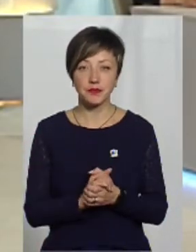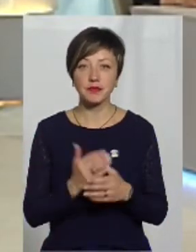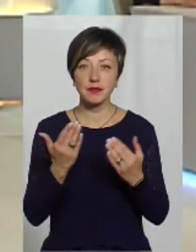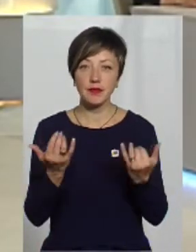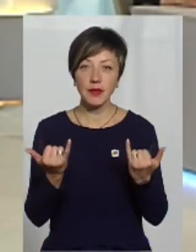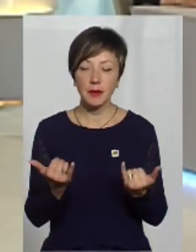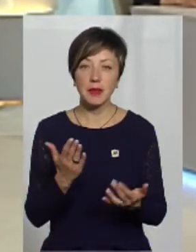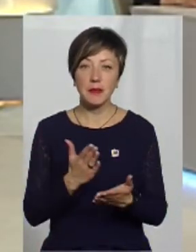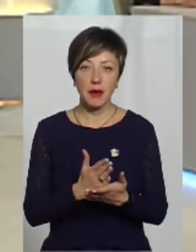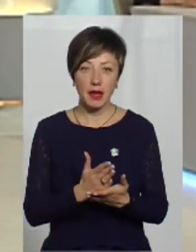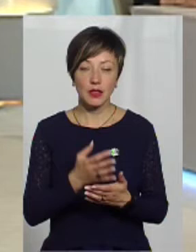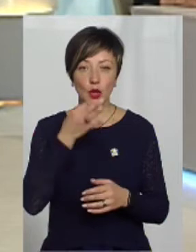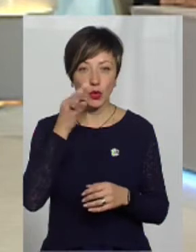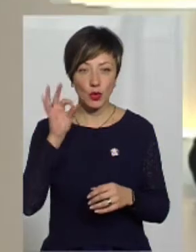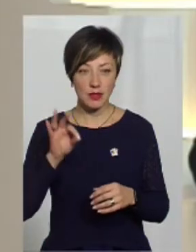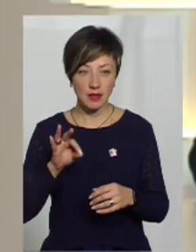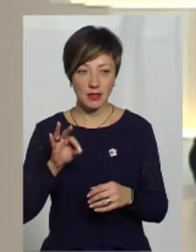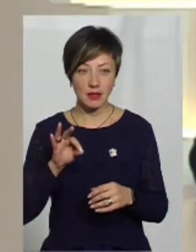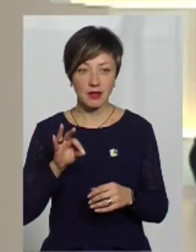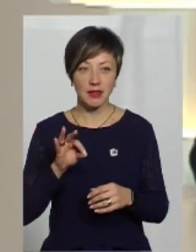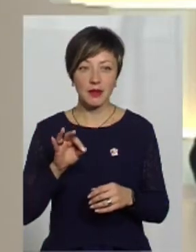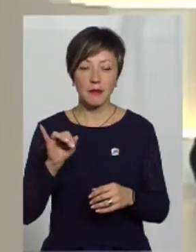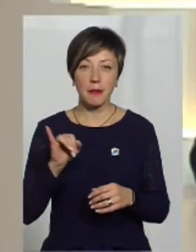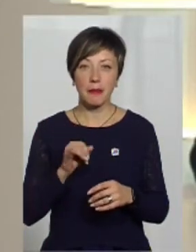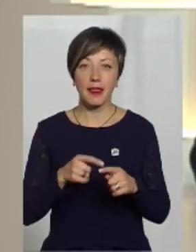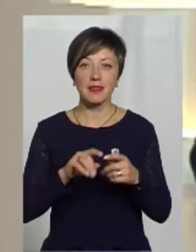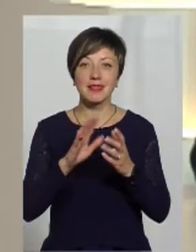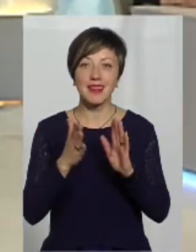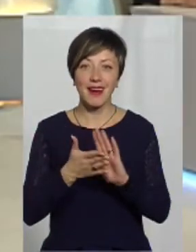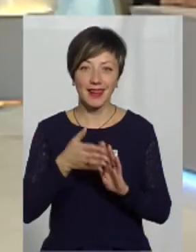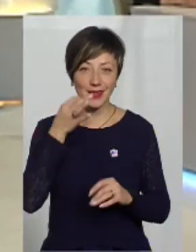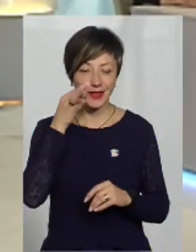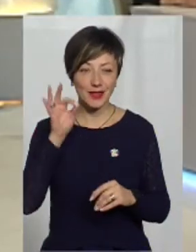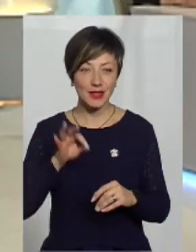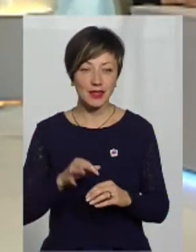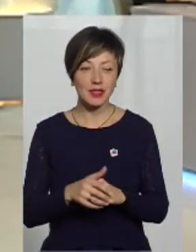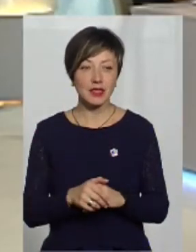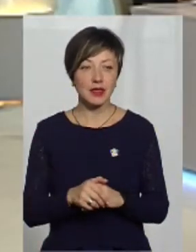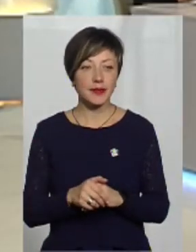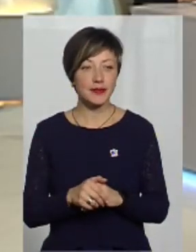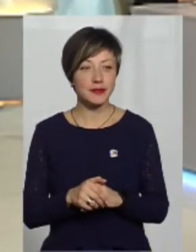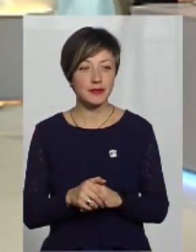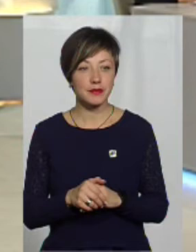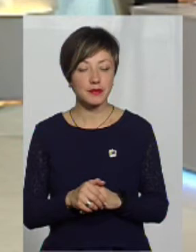Ви тепер вже маєте досвід. Це такий загальний досвід. Так, загальний